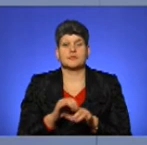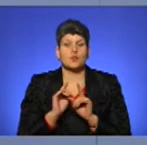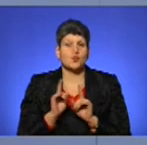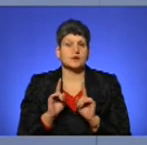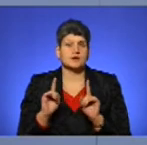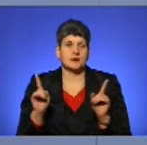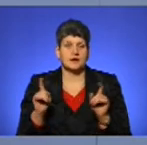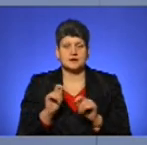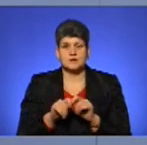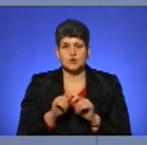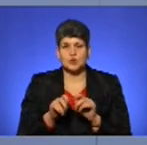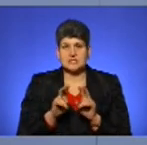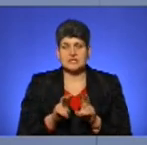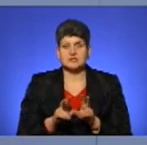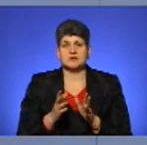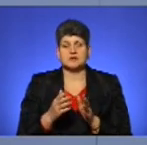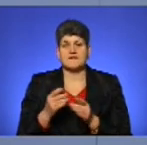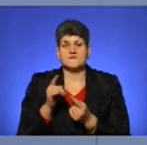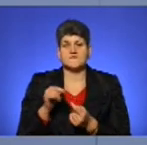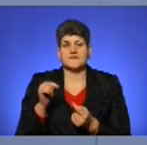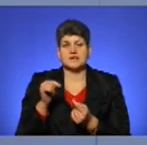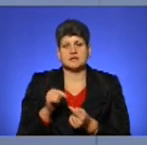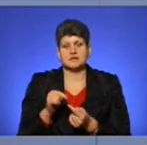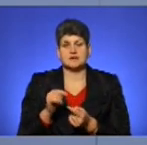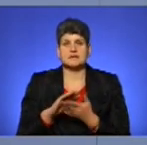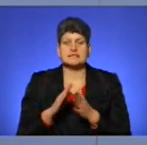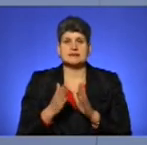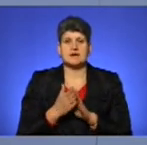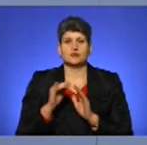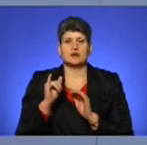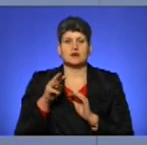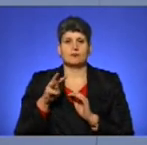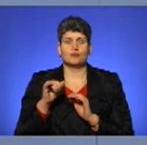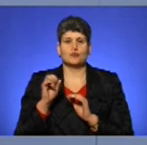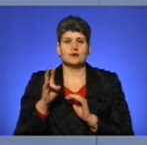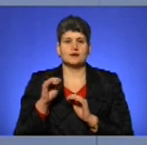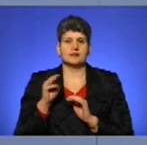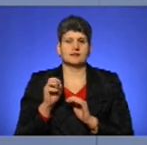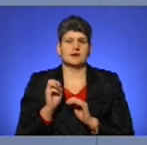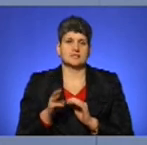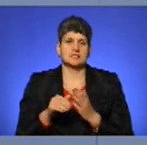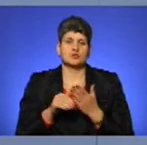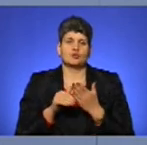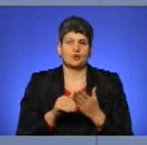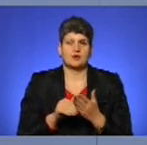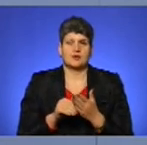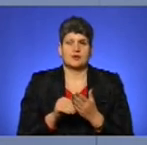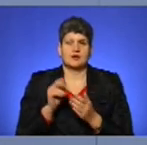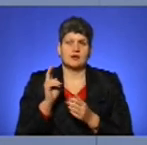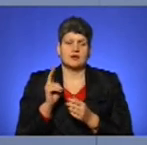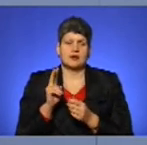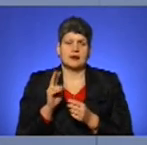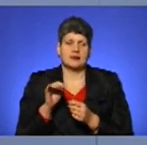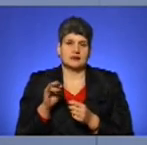унікальні дослідження, як визначення стану імунітету за допомогою клітин CD4